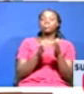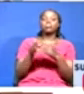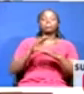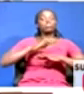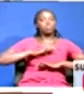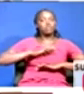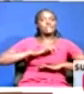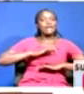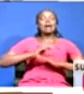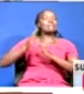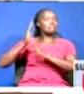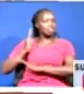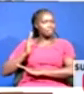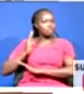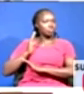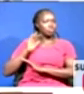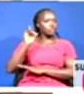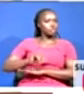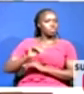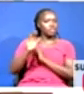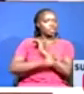na salama za gharama nafuu nchini.